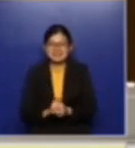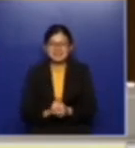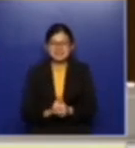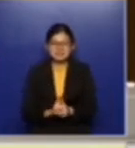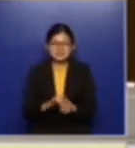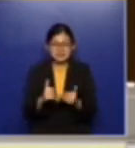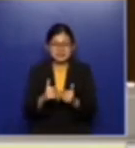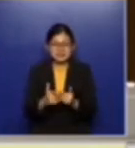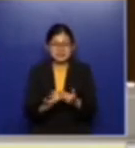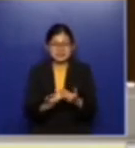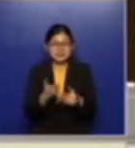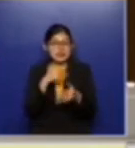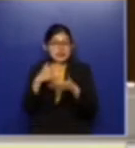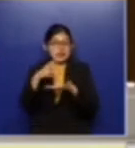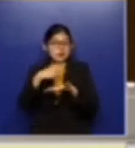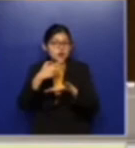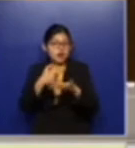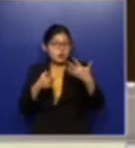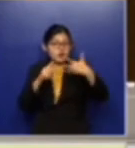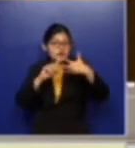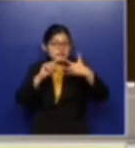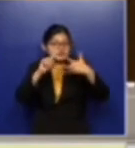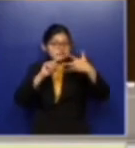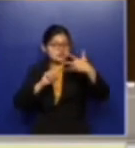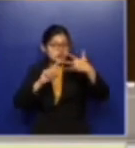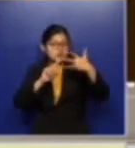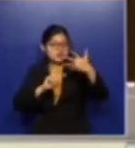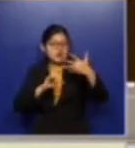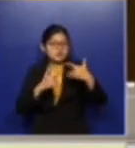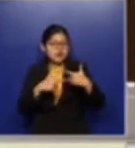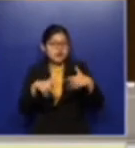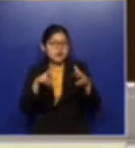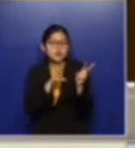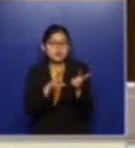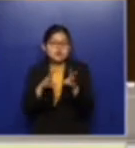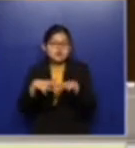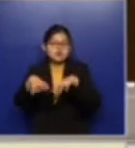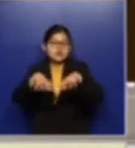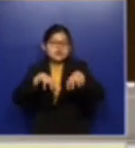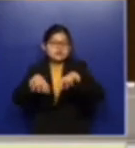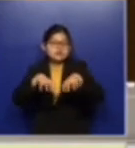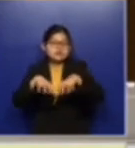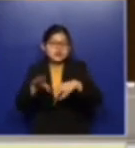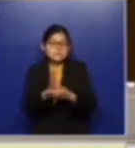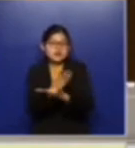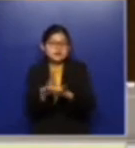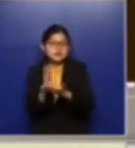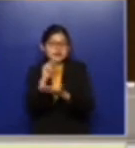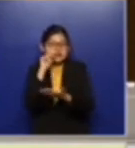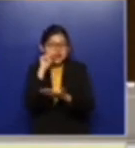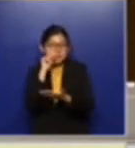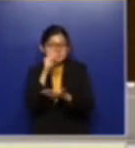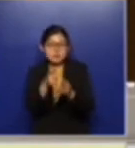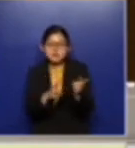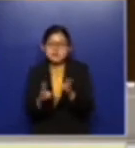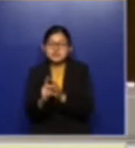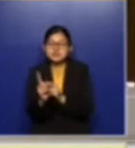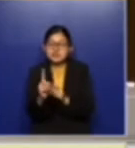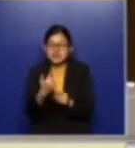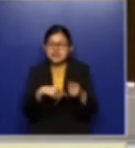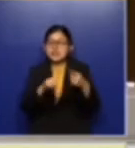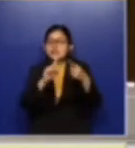ำดับให้เห็นว่าการแบ่งน้ำตรงเขื่อนเจ้าพญาชัยนาทนั้นแบ่งอย่างไร